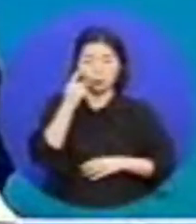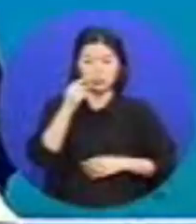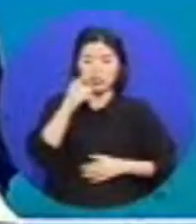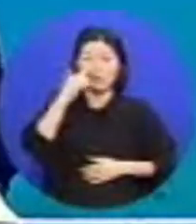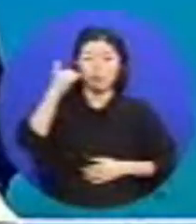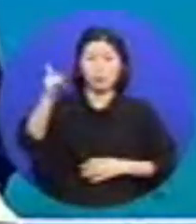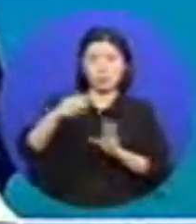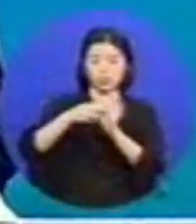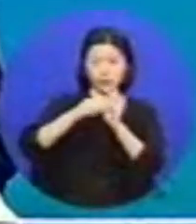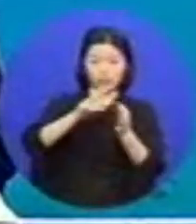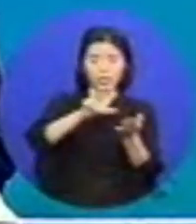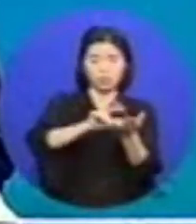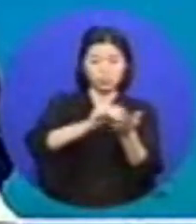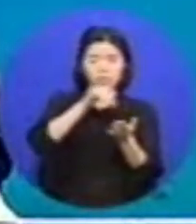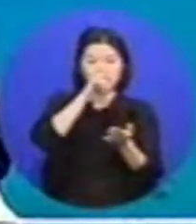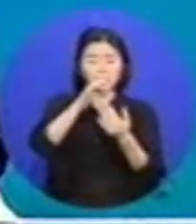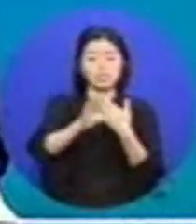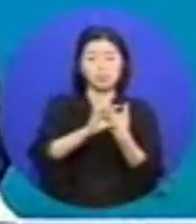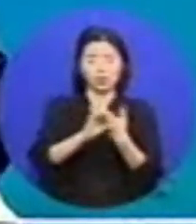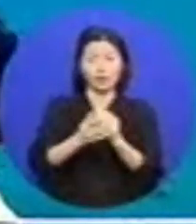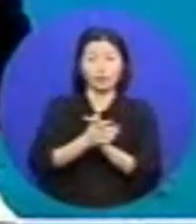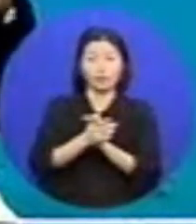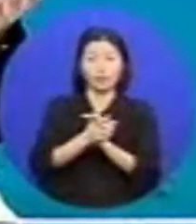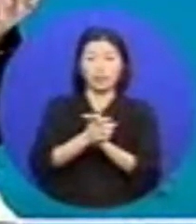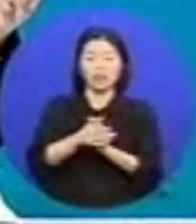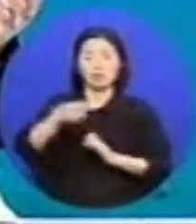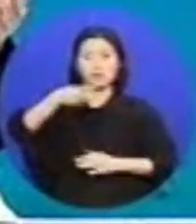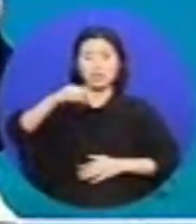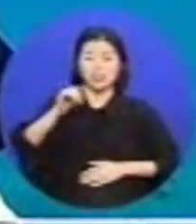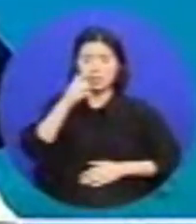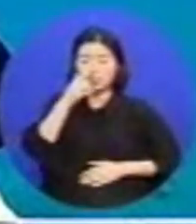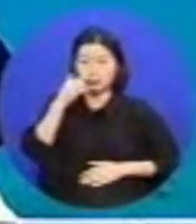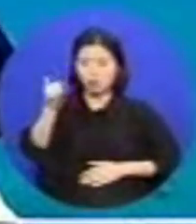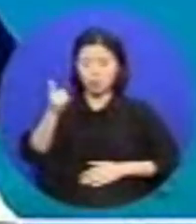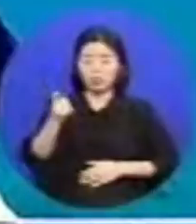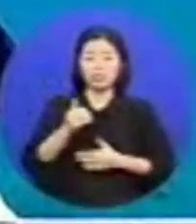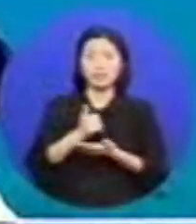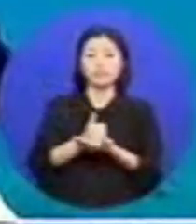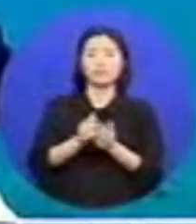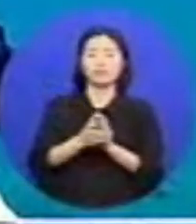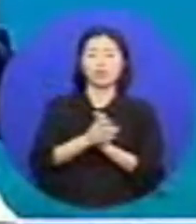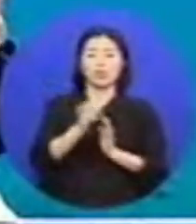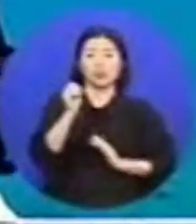부모님과의 관계에 문제가 있으면 시부모님 또는 처가